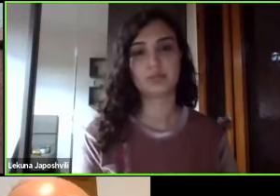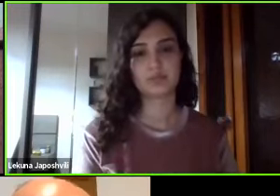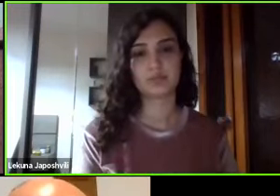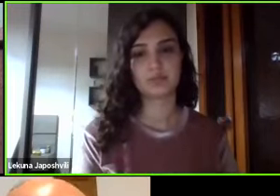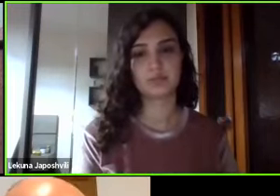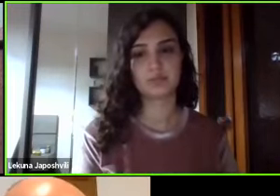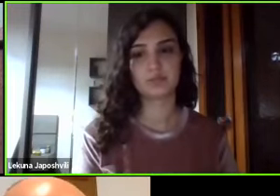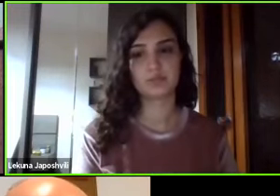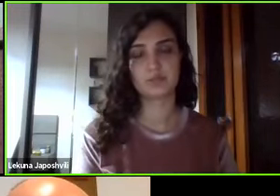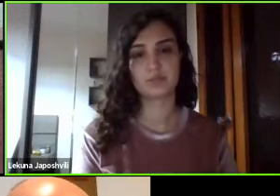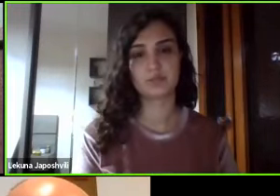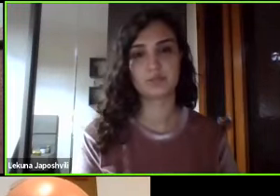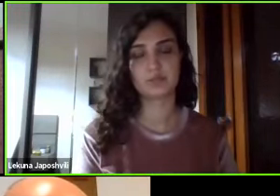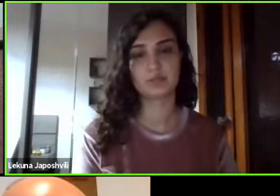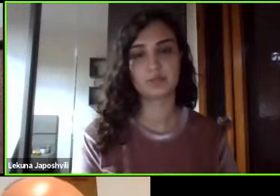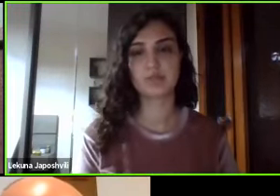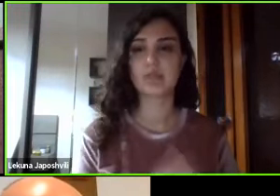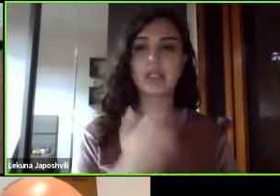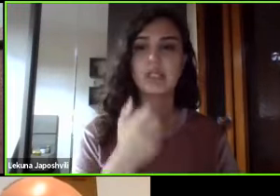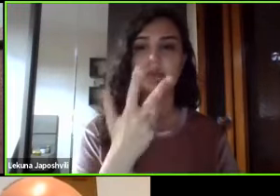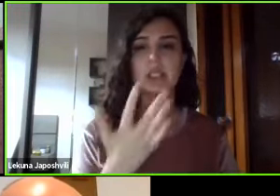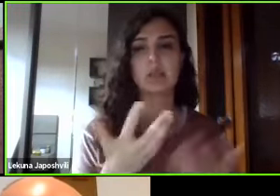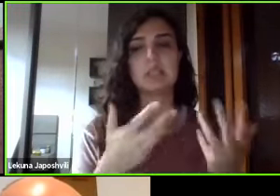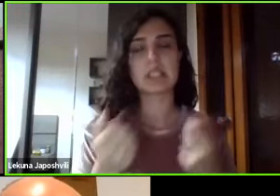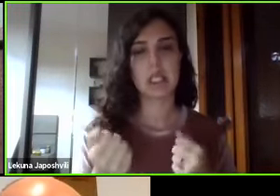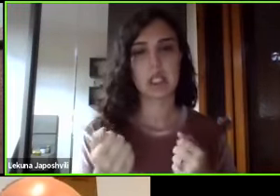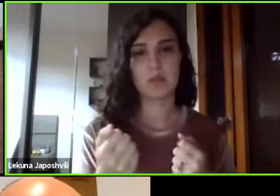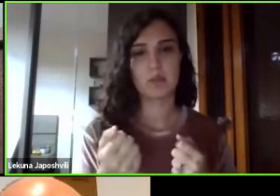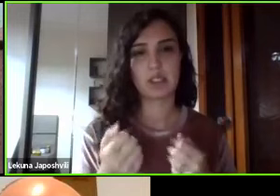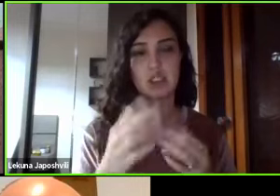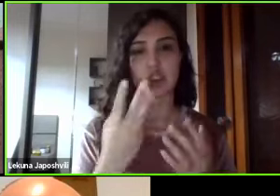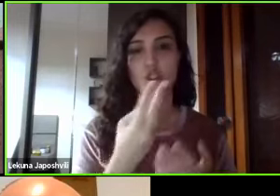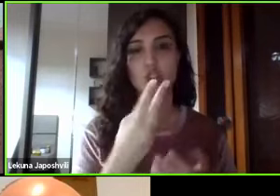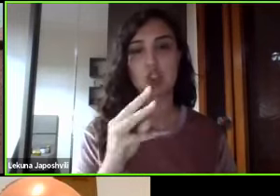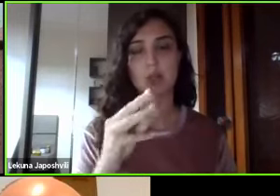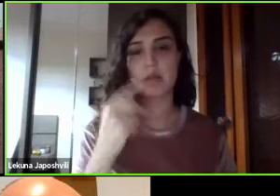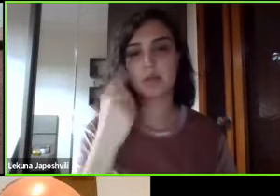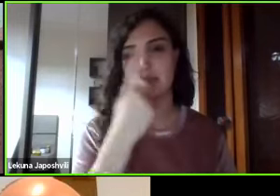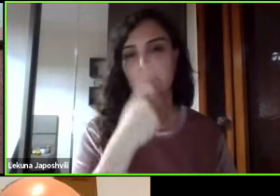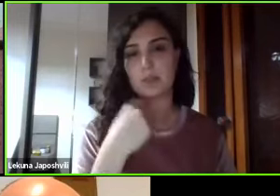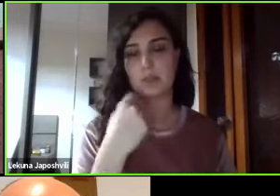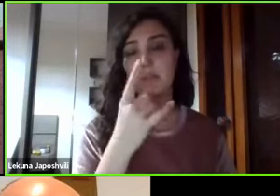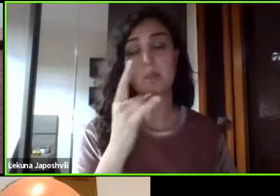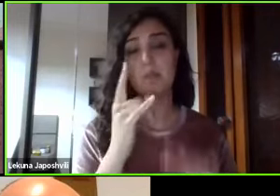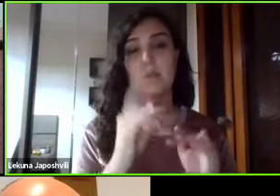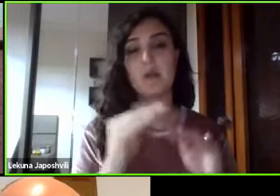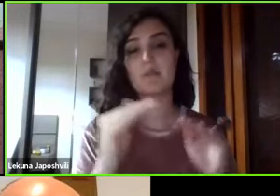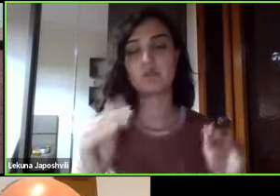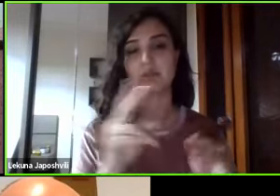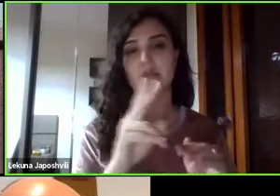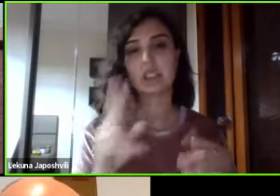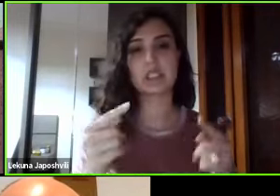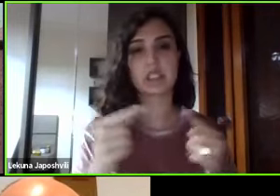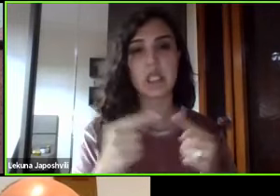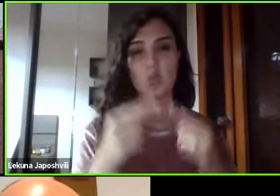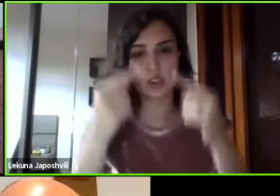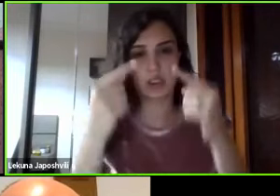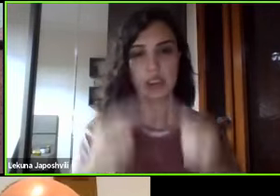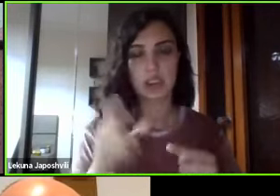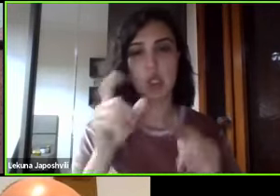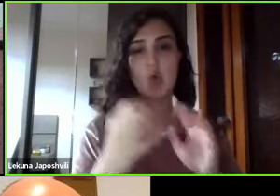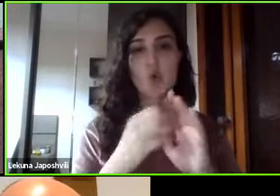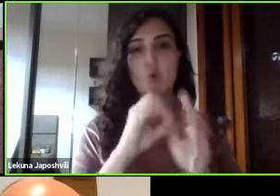წავიკითხო. ანუ აქ ზოგ თემას, რამდენად მისაღებია შეზღუდული შესაძლებლობის მქონე ბავშვი, რომელსაც დაუდგინდა